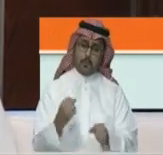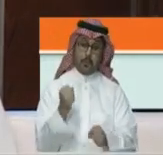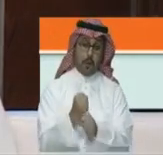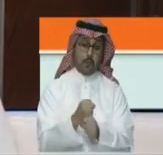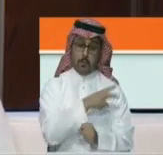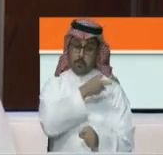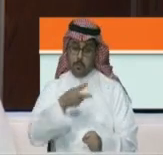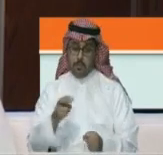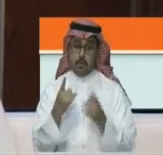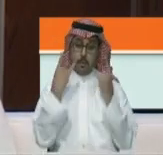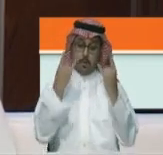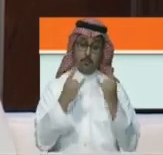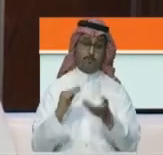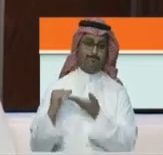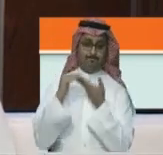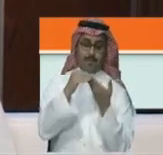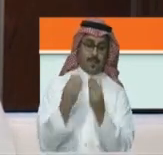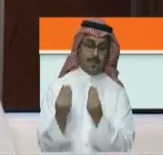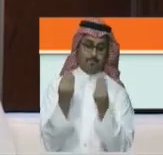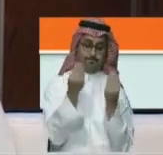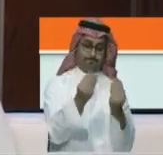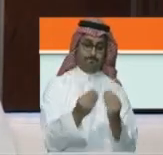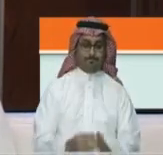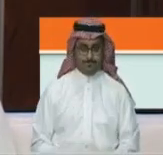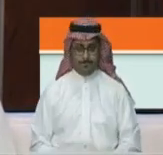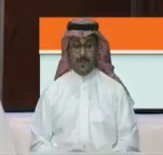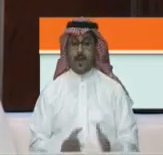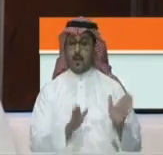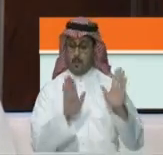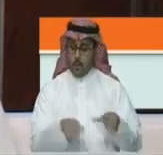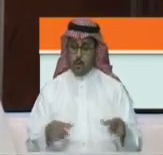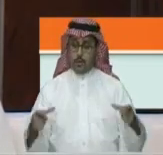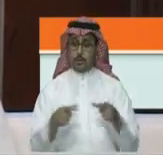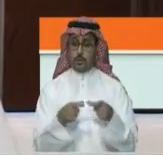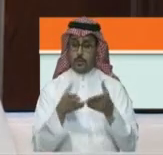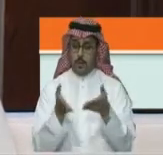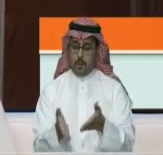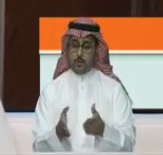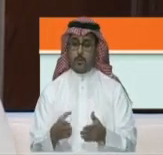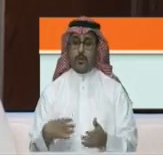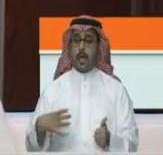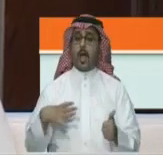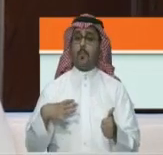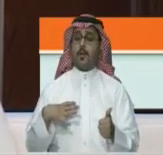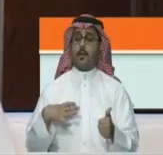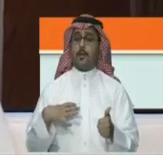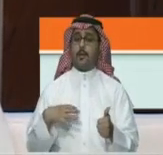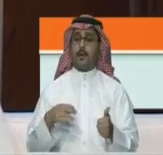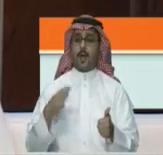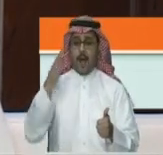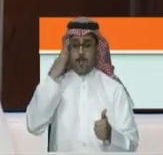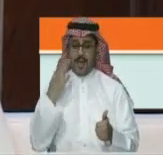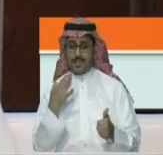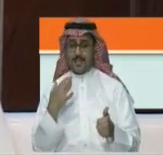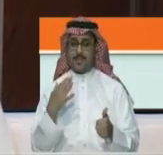في المجالات الاستثمارية ومجالات التعاون الأخرى. حضر مراسم التقليد واللقاء صاحب السمو الملكي الأمير عبد العزيز